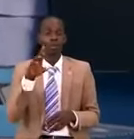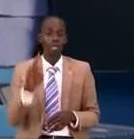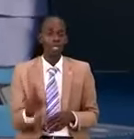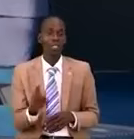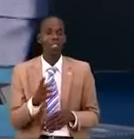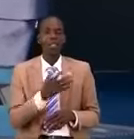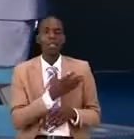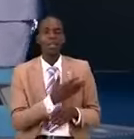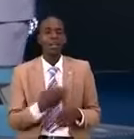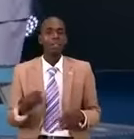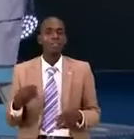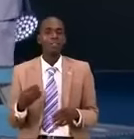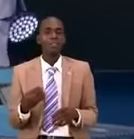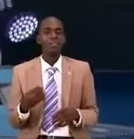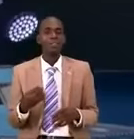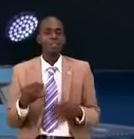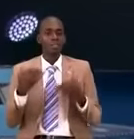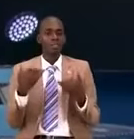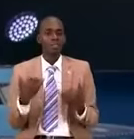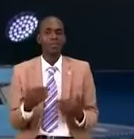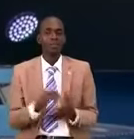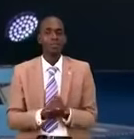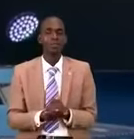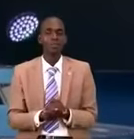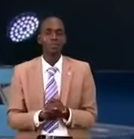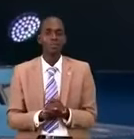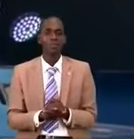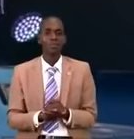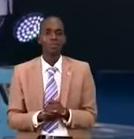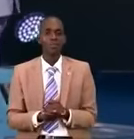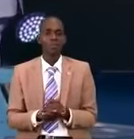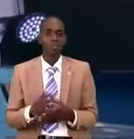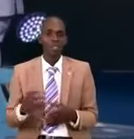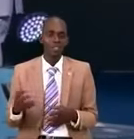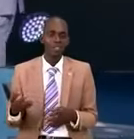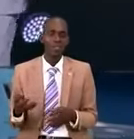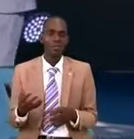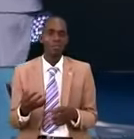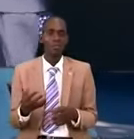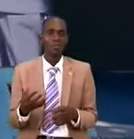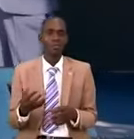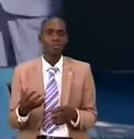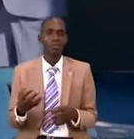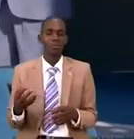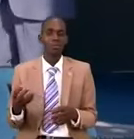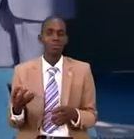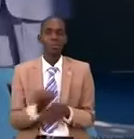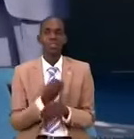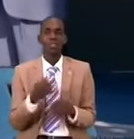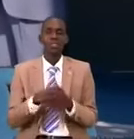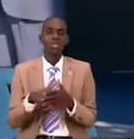et son épée qui partira du fourreau le tueur